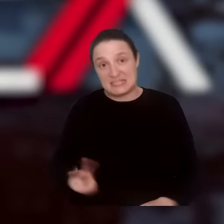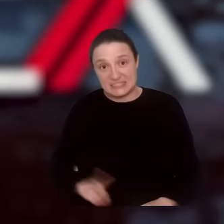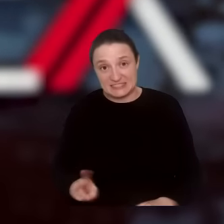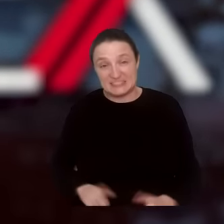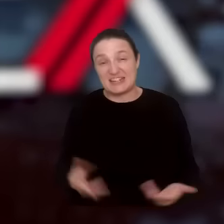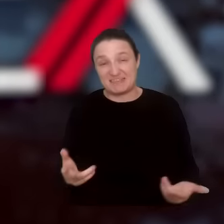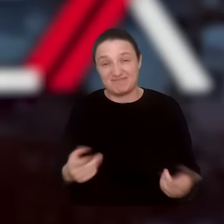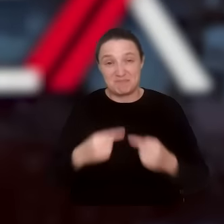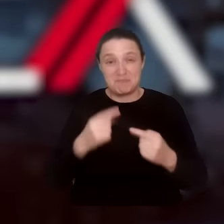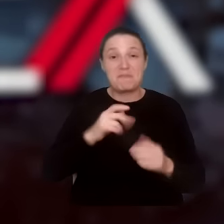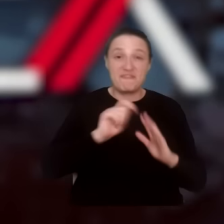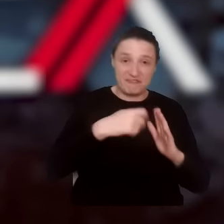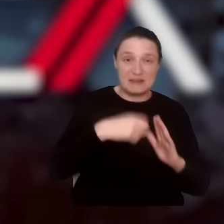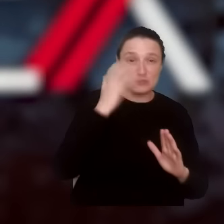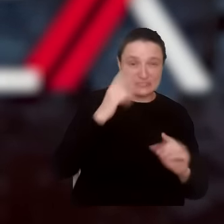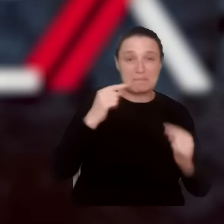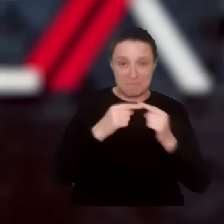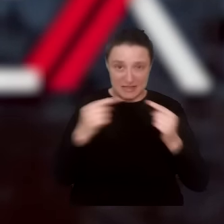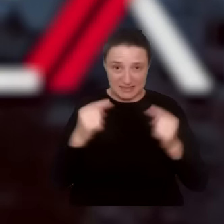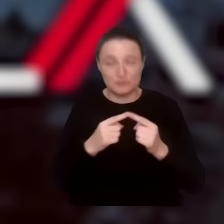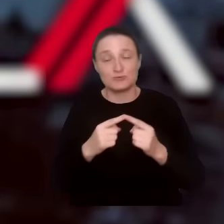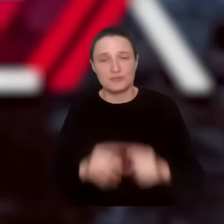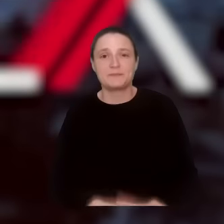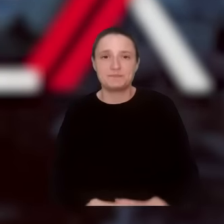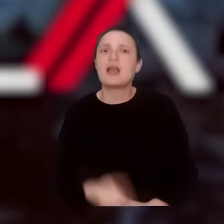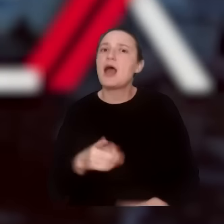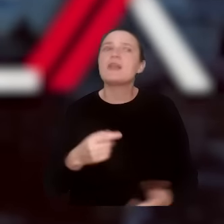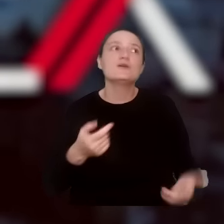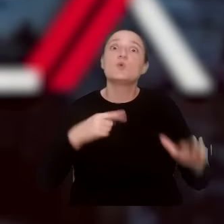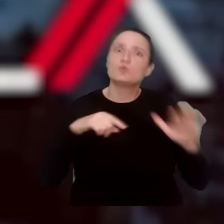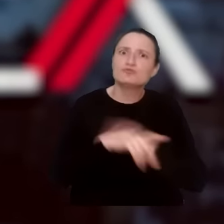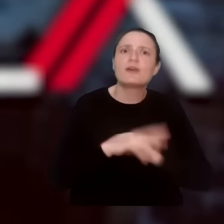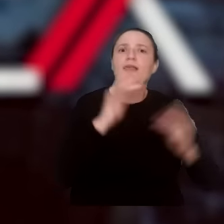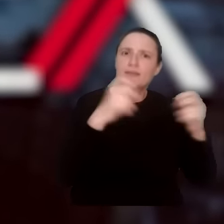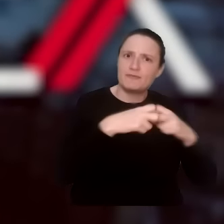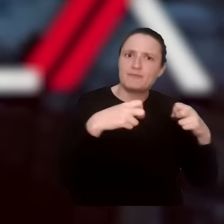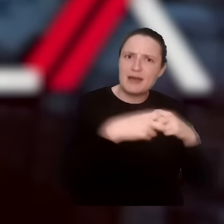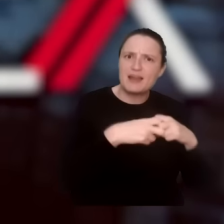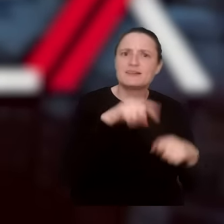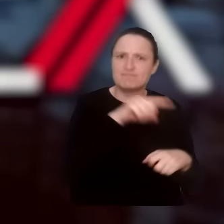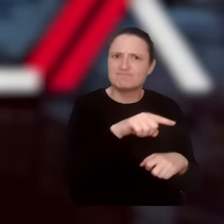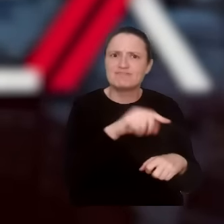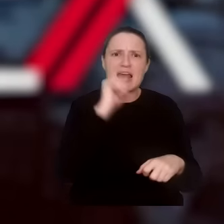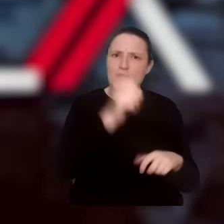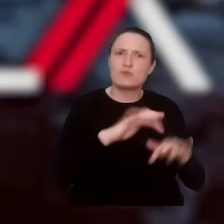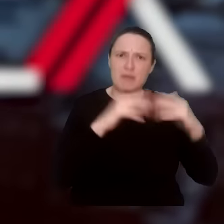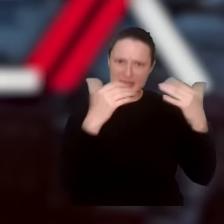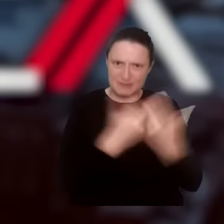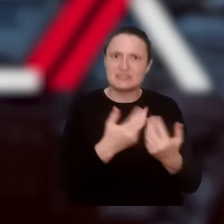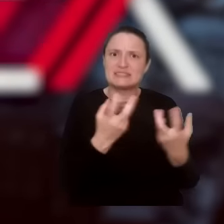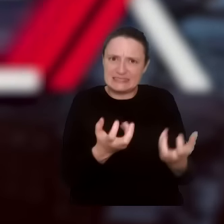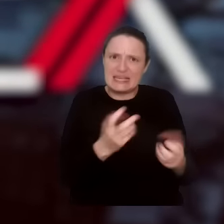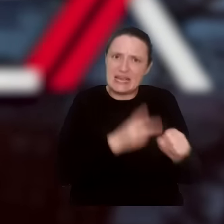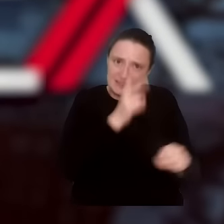białym. Przed wyjazdem do Brukseli pan minister musi nabrać manier, bo kariery nikodemadyzmy w Parlamencie Europejskim raczej powtórzyć się nie